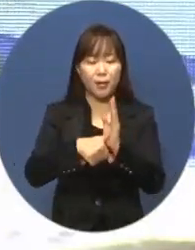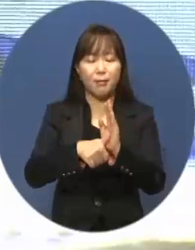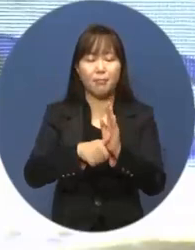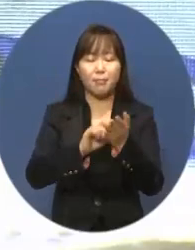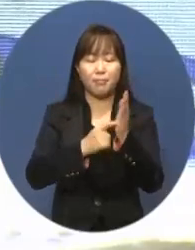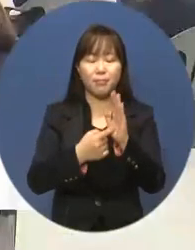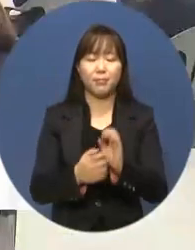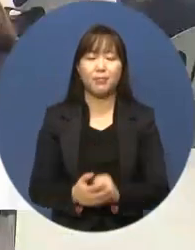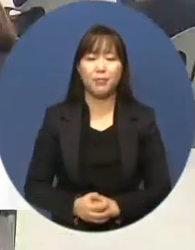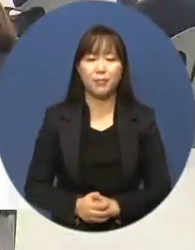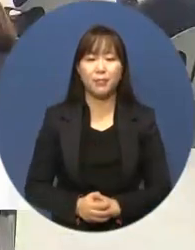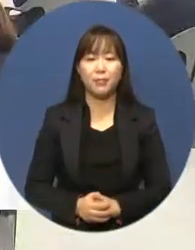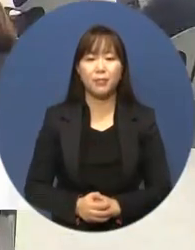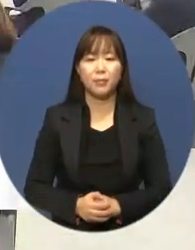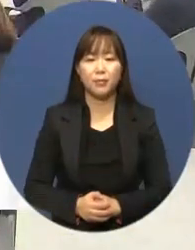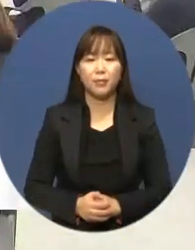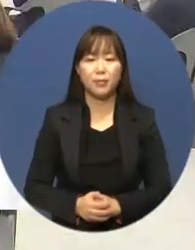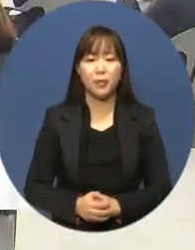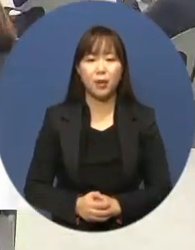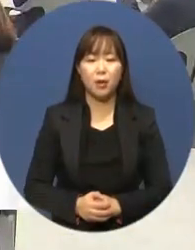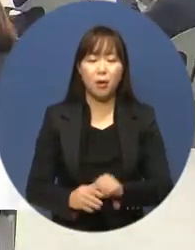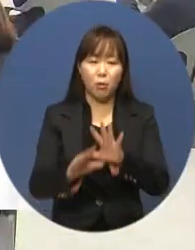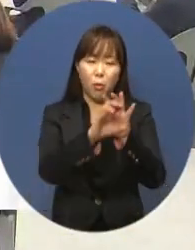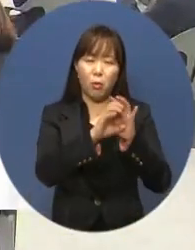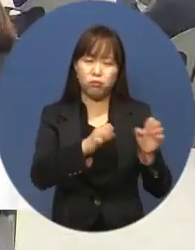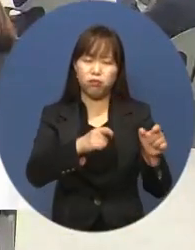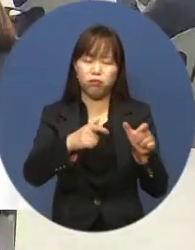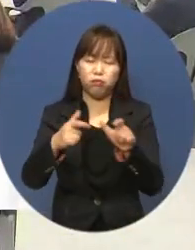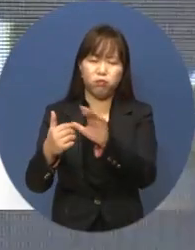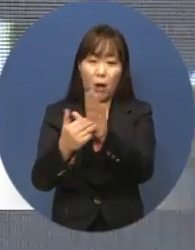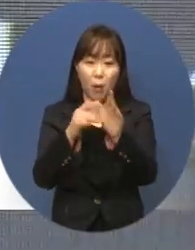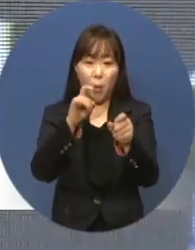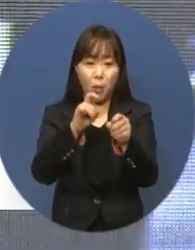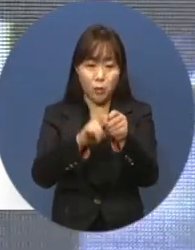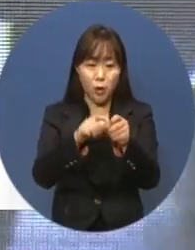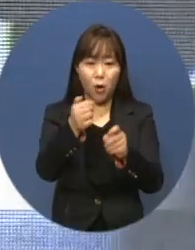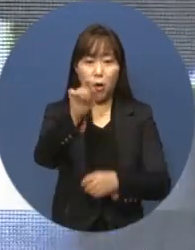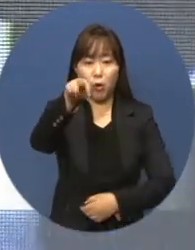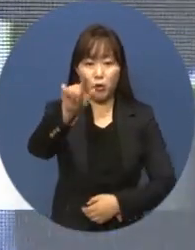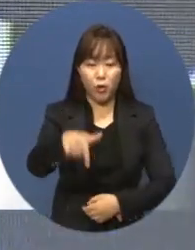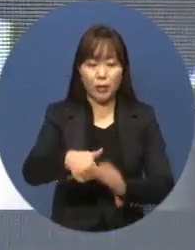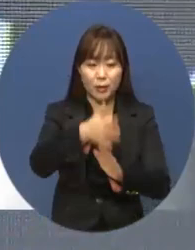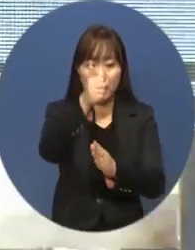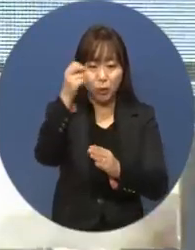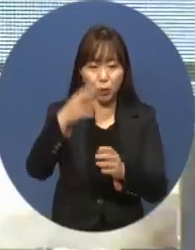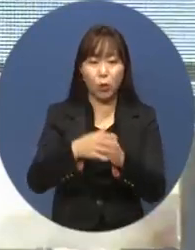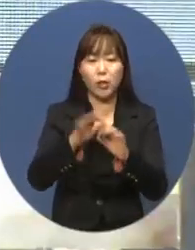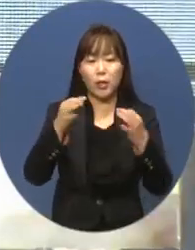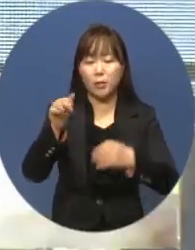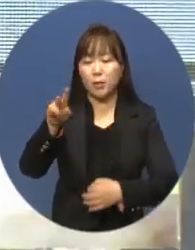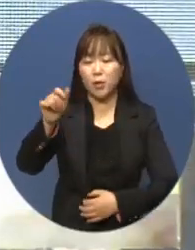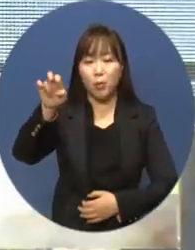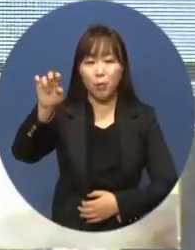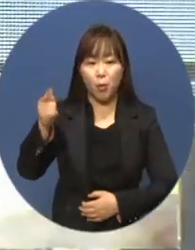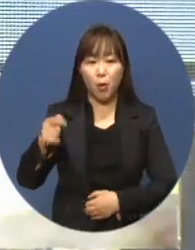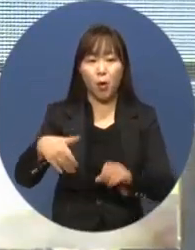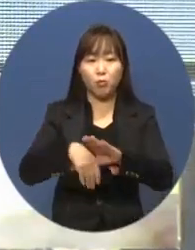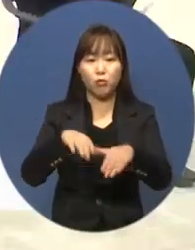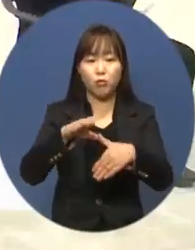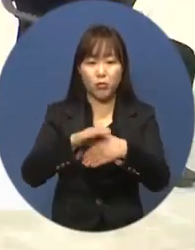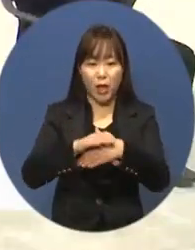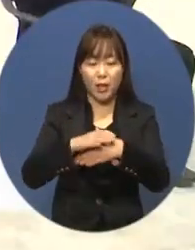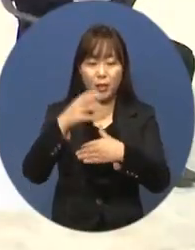가졌습니다 이 나라에 사는 콜은 알고 확산 방지를 위해 허석 순천 시장과 김 현 모 문화재청장